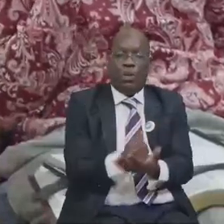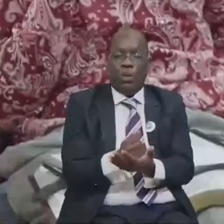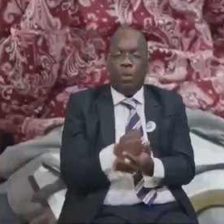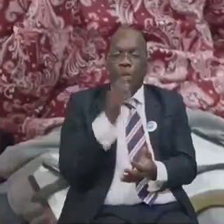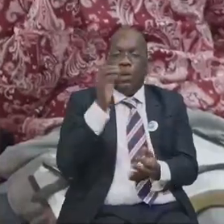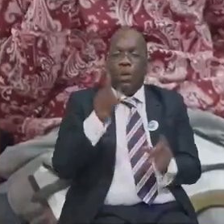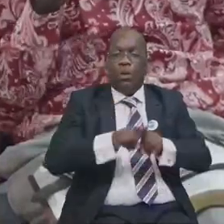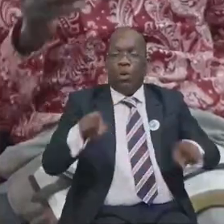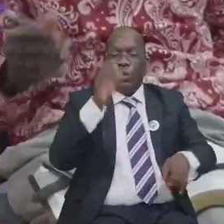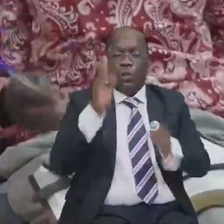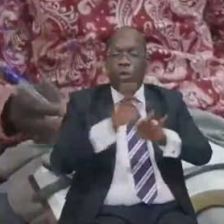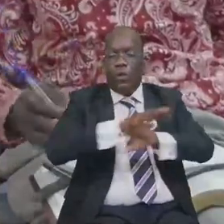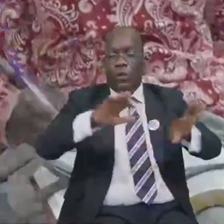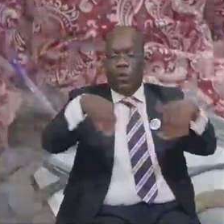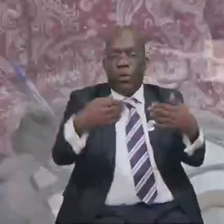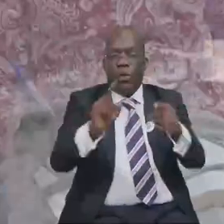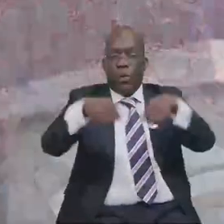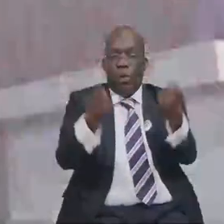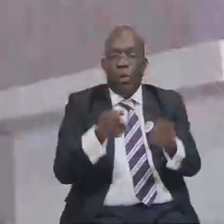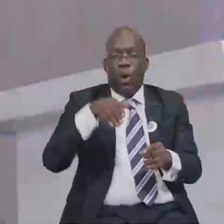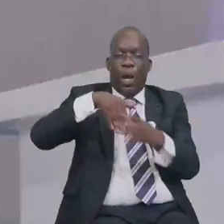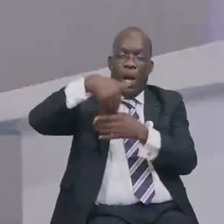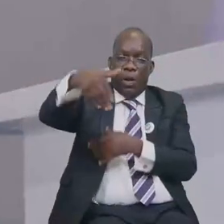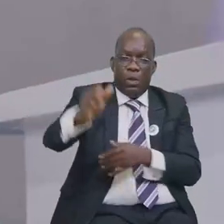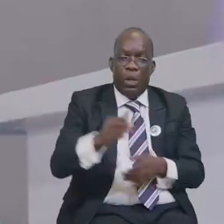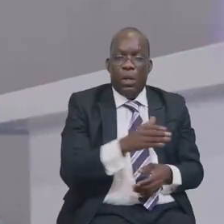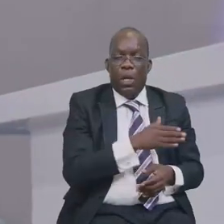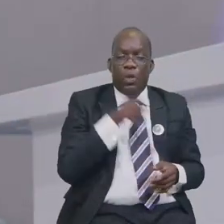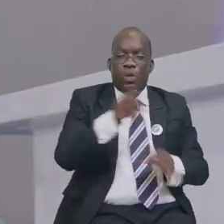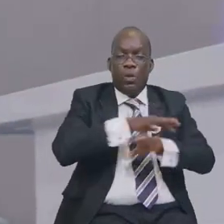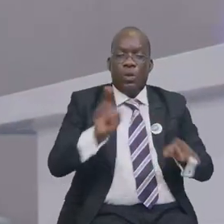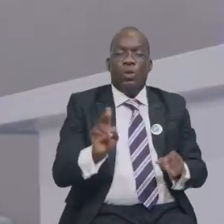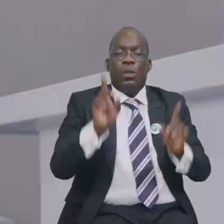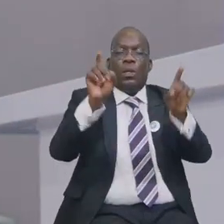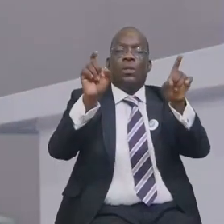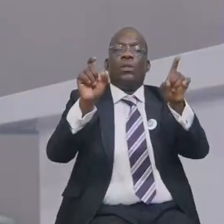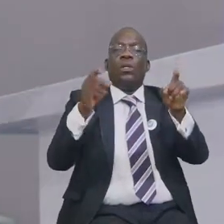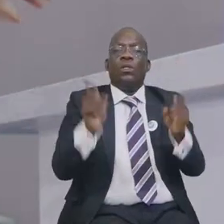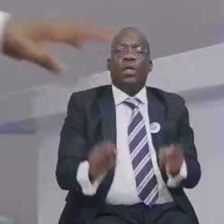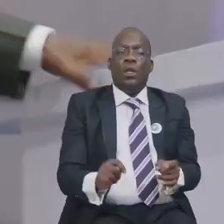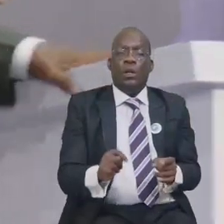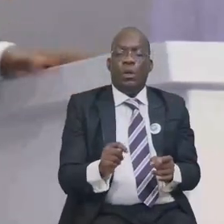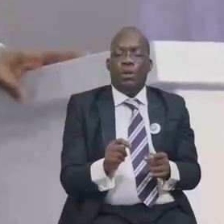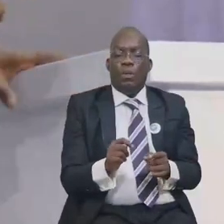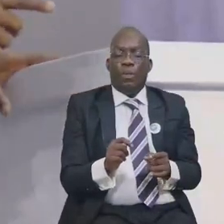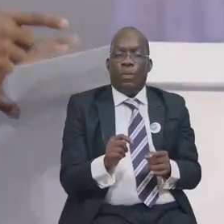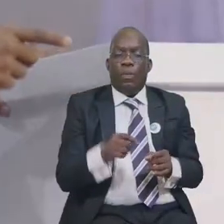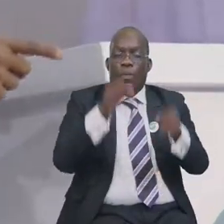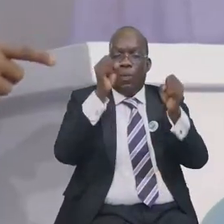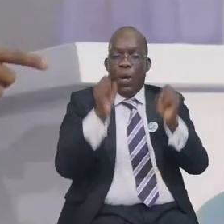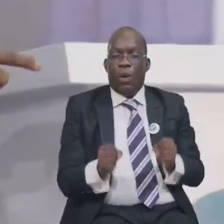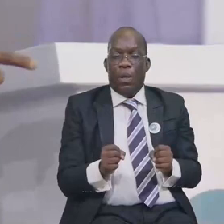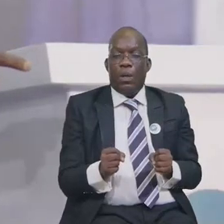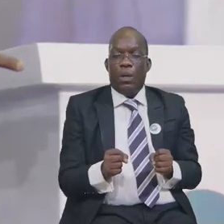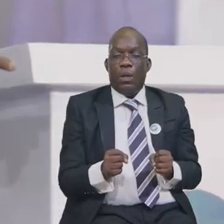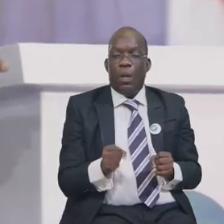Mais si tu ne sors pas, tu ne testes pas la puissance, tu affirmes la puissance. Et tu dis à cette